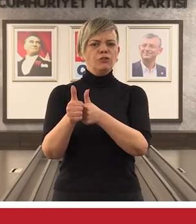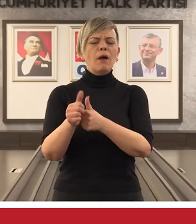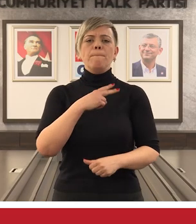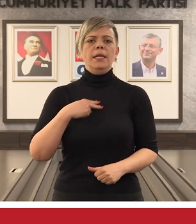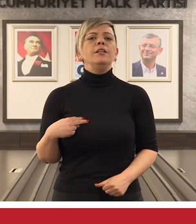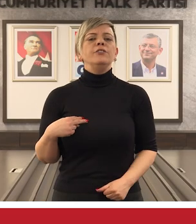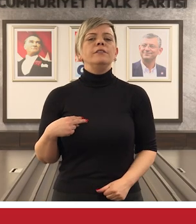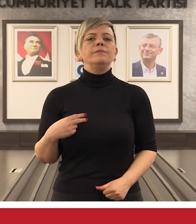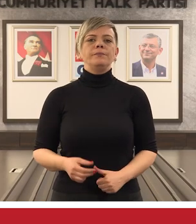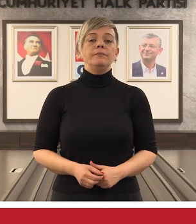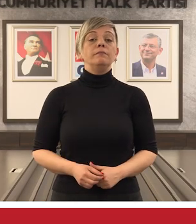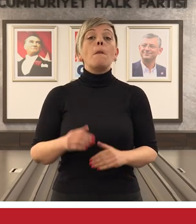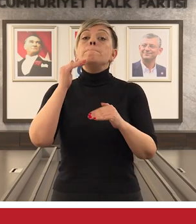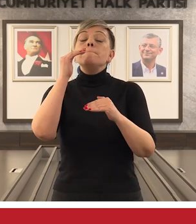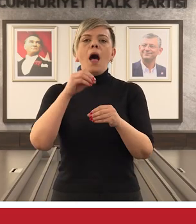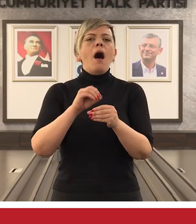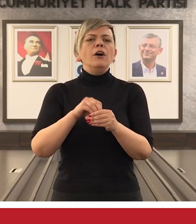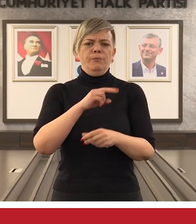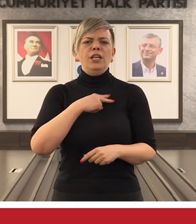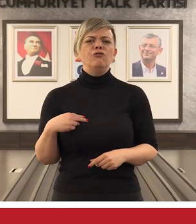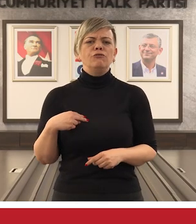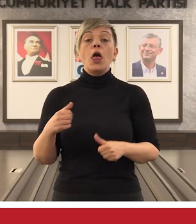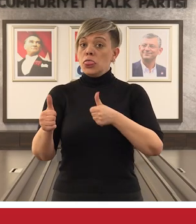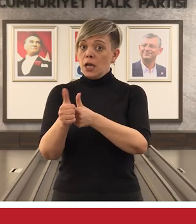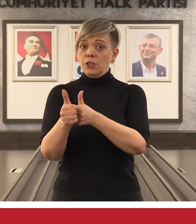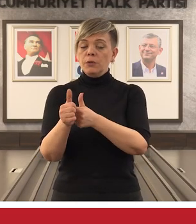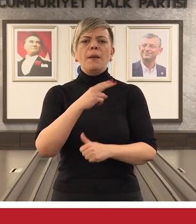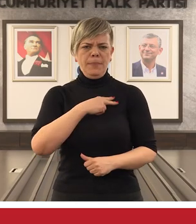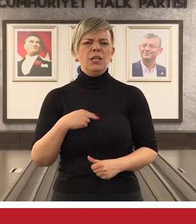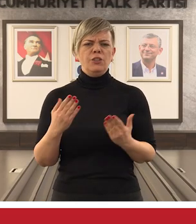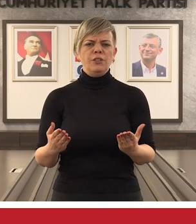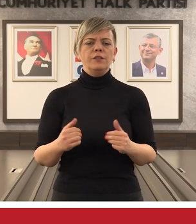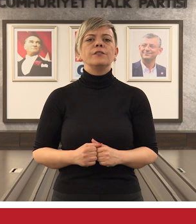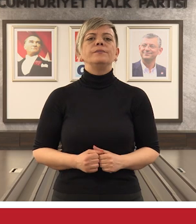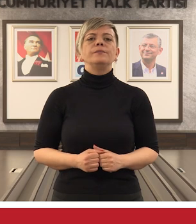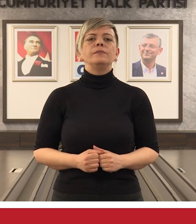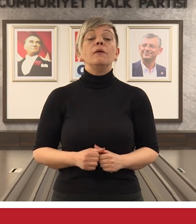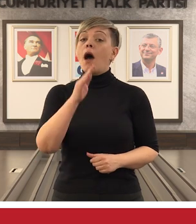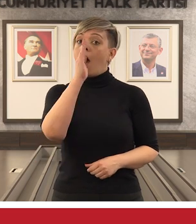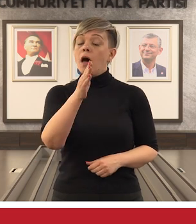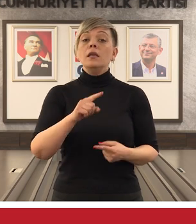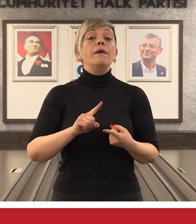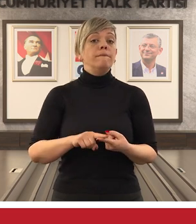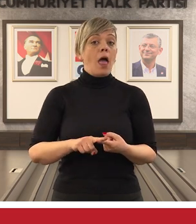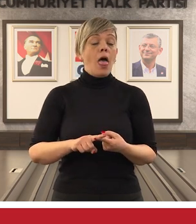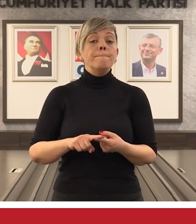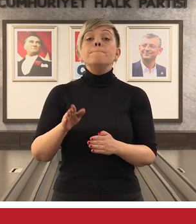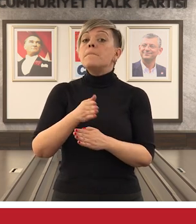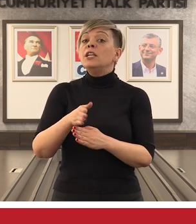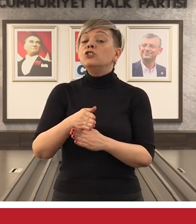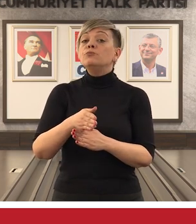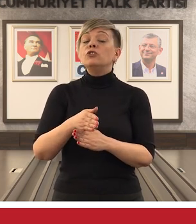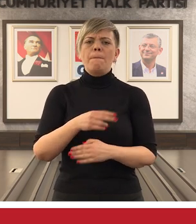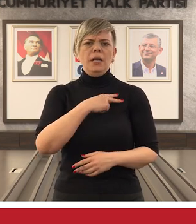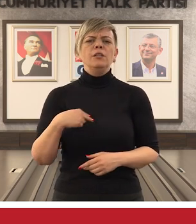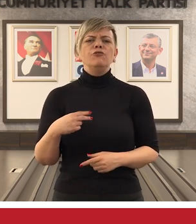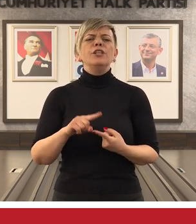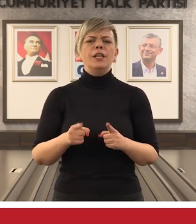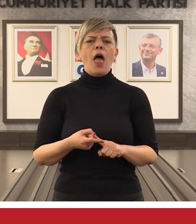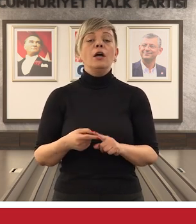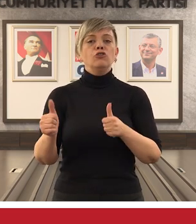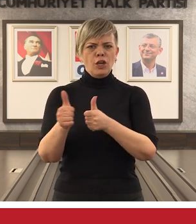dayanışma belediyeciliği. Halkçı belediyecilik, dayanışmacı belediyeciliktir. Adil ve paylaşımcı